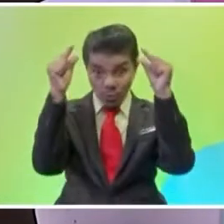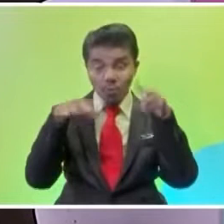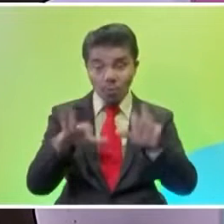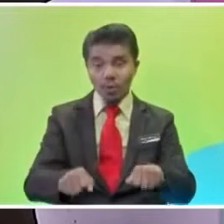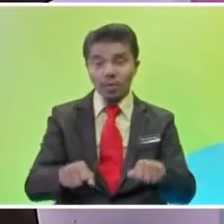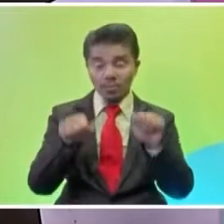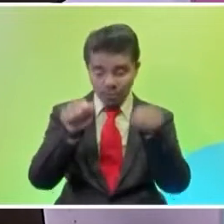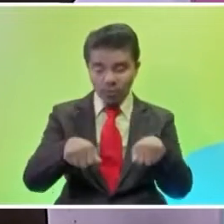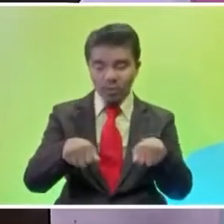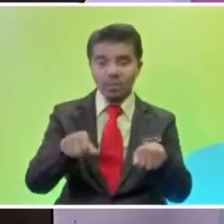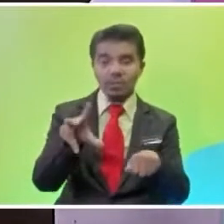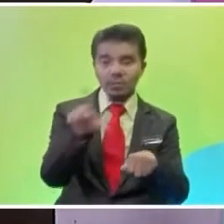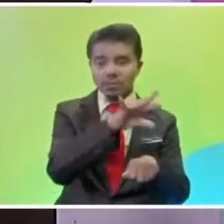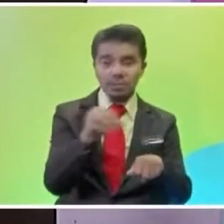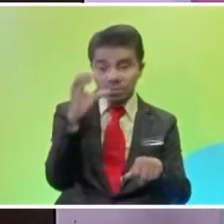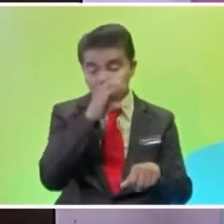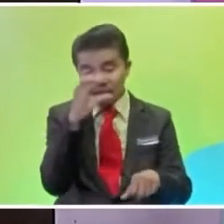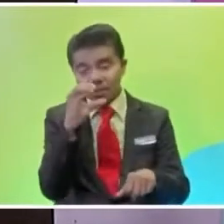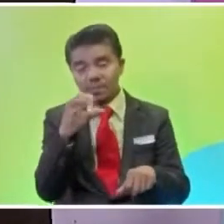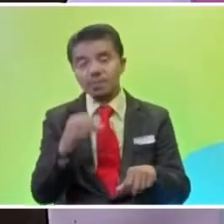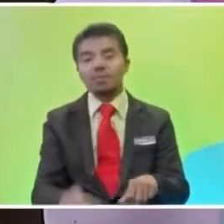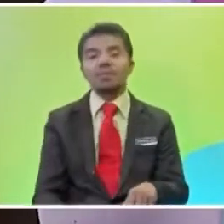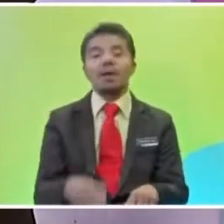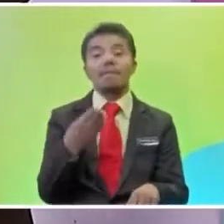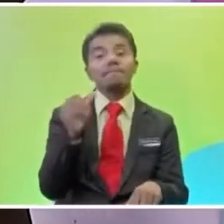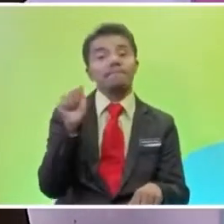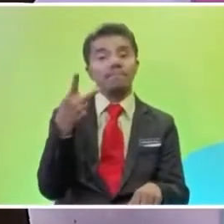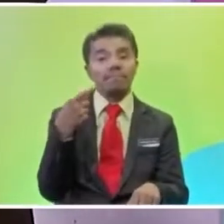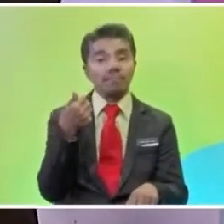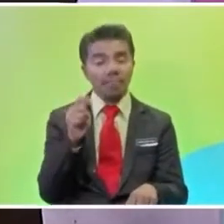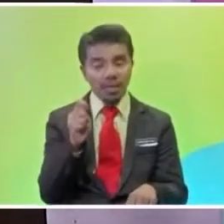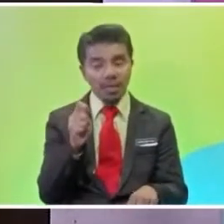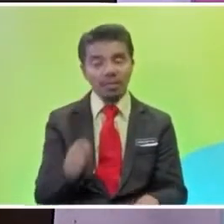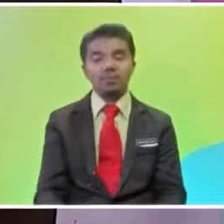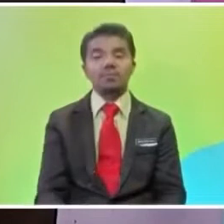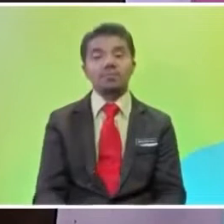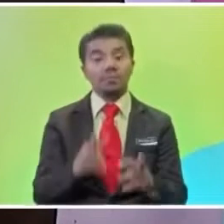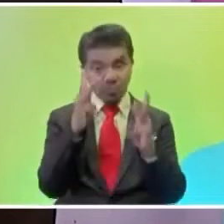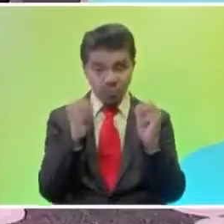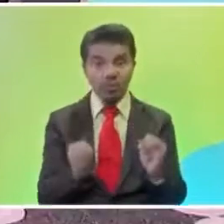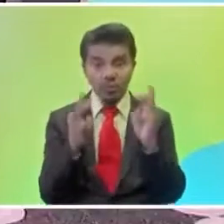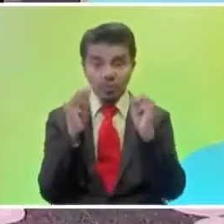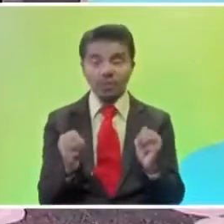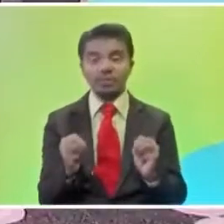boleh dipamerkan dan coba luaskan contoh persembahan macam Boria